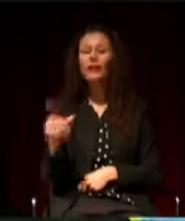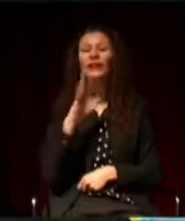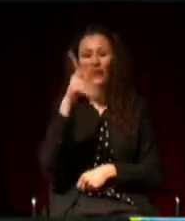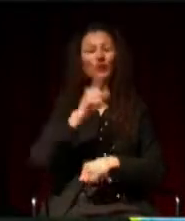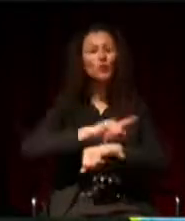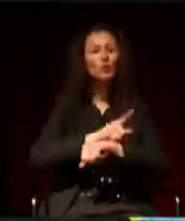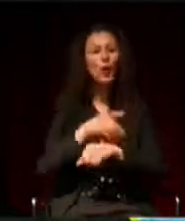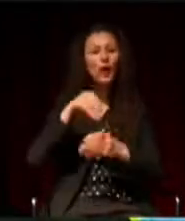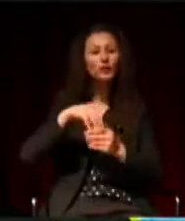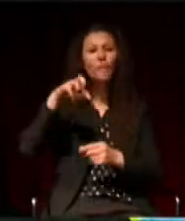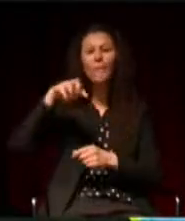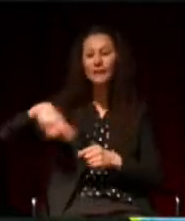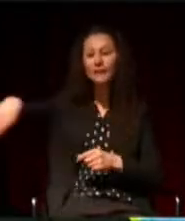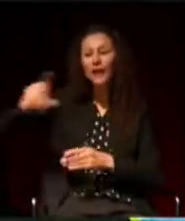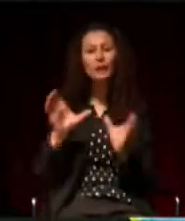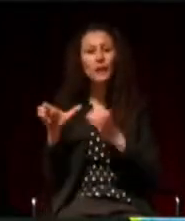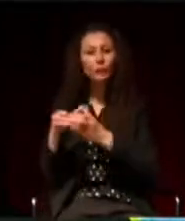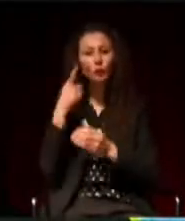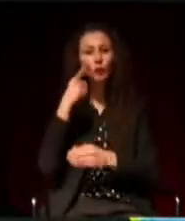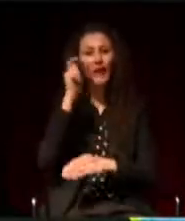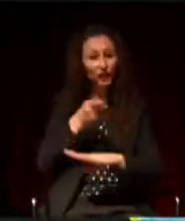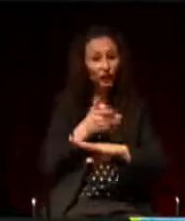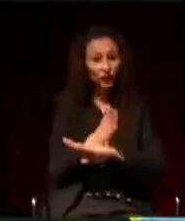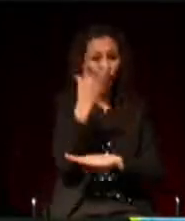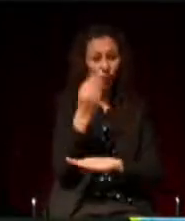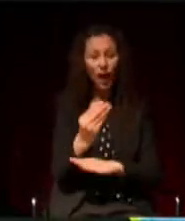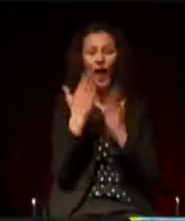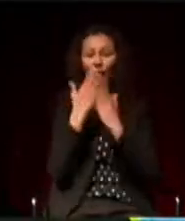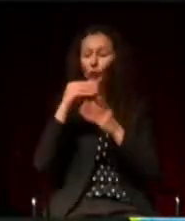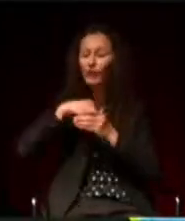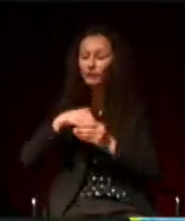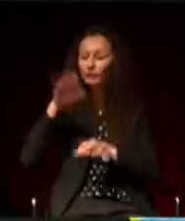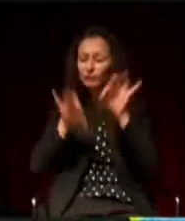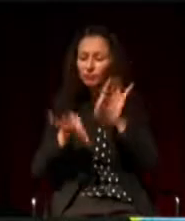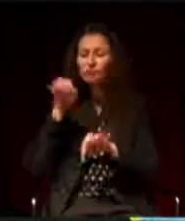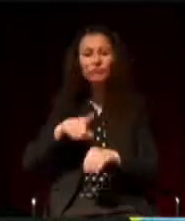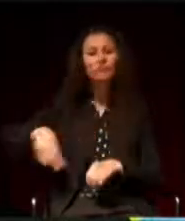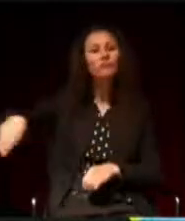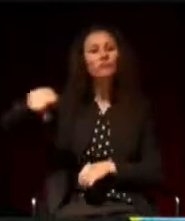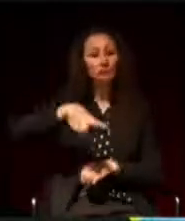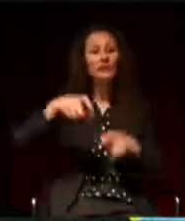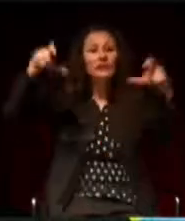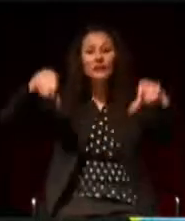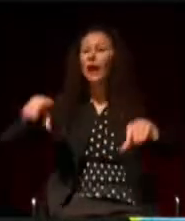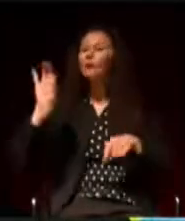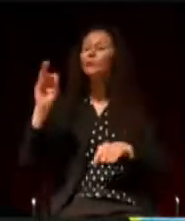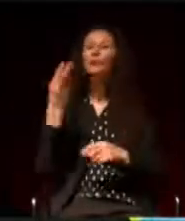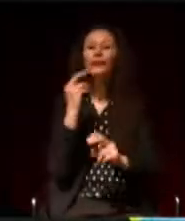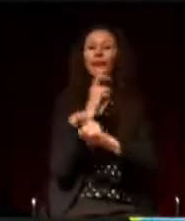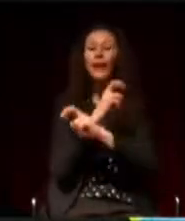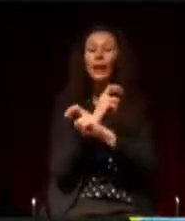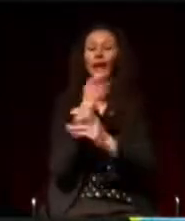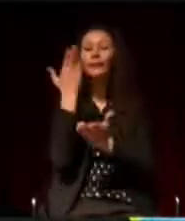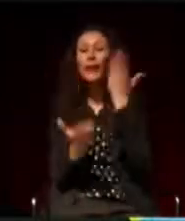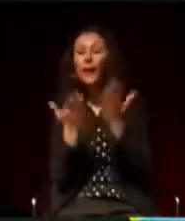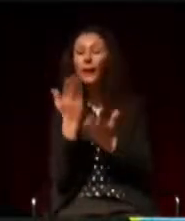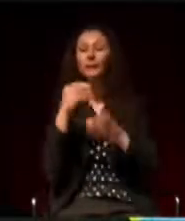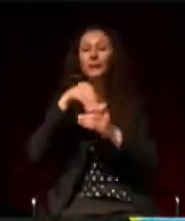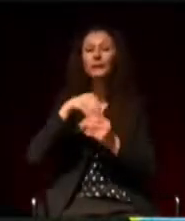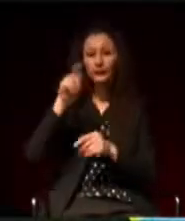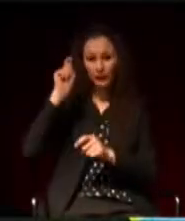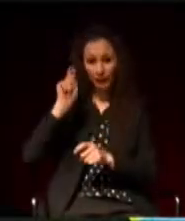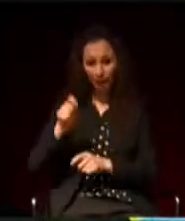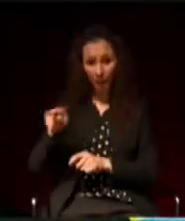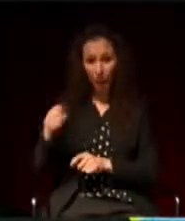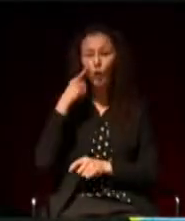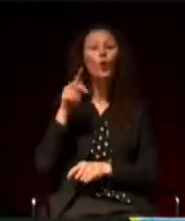sonuçlandırılmasına kadar geçen sürede parselleri kapsayacak şekilde gerçekleştirilecek etüt ve analizlerde sahaya özel tehlike ve risk değerlendirmelerinin yapılması